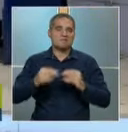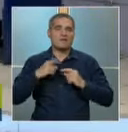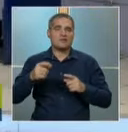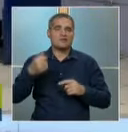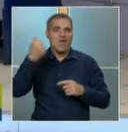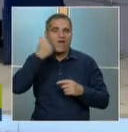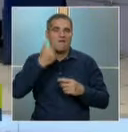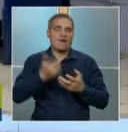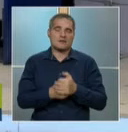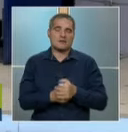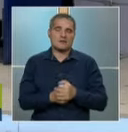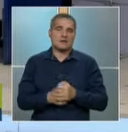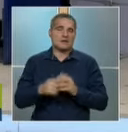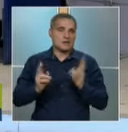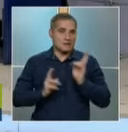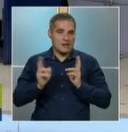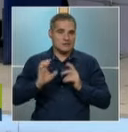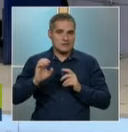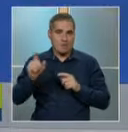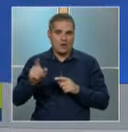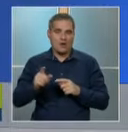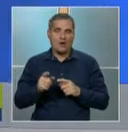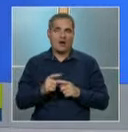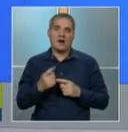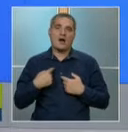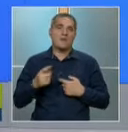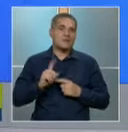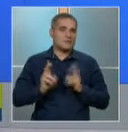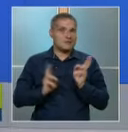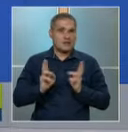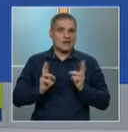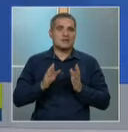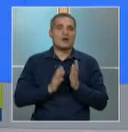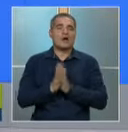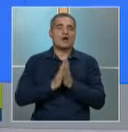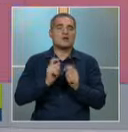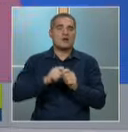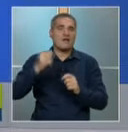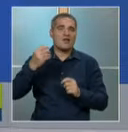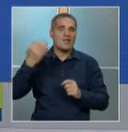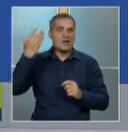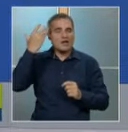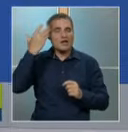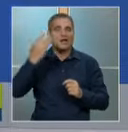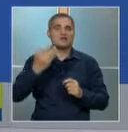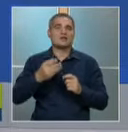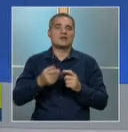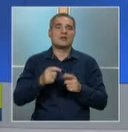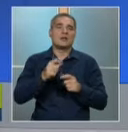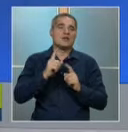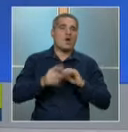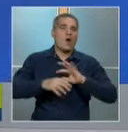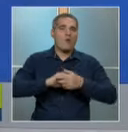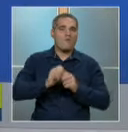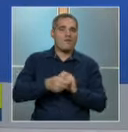Самуил? В действителност не. Аз смятам, че хората просто правят грешките да обвиняват нещо друго, защото